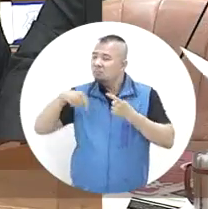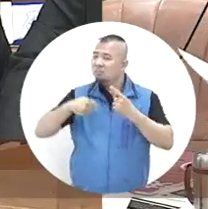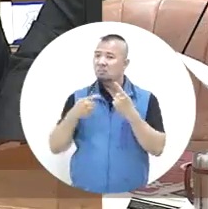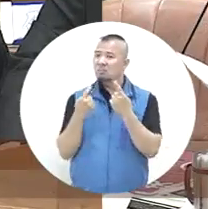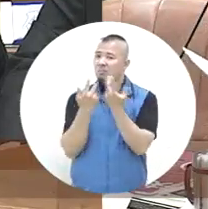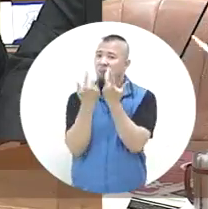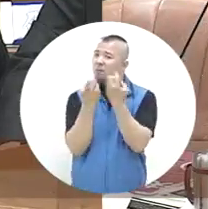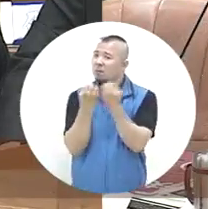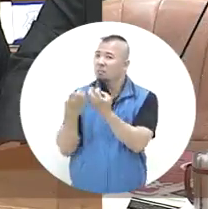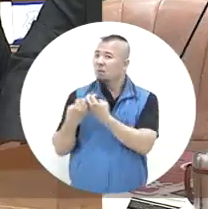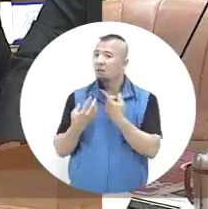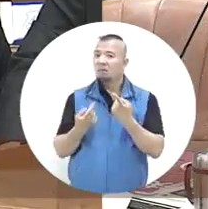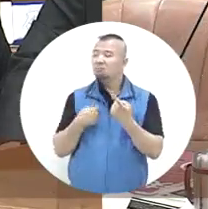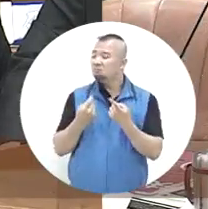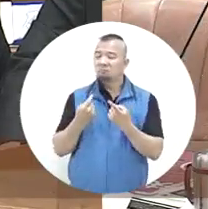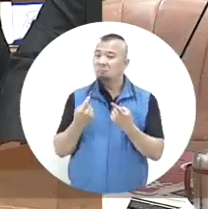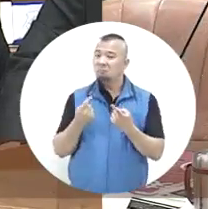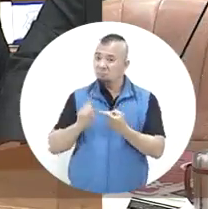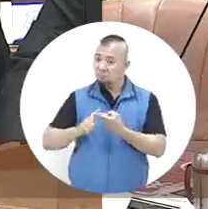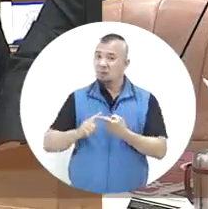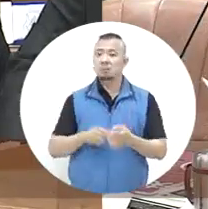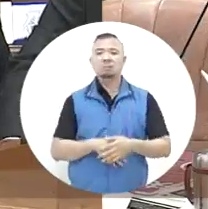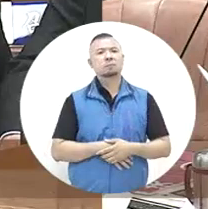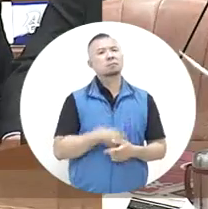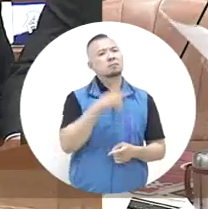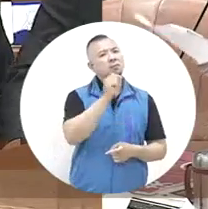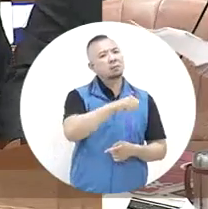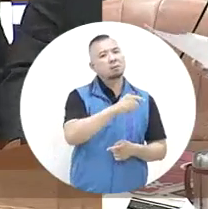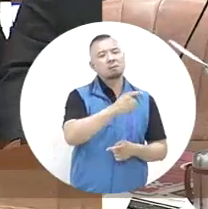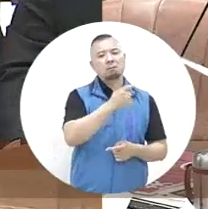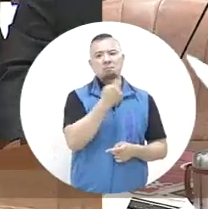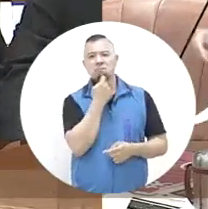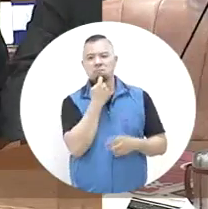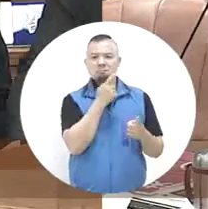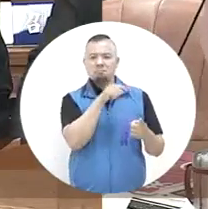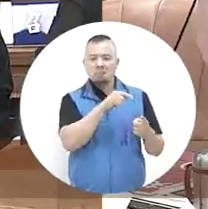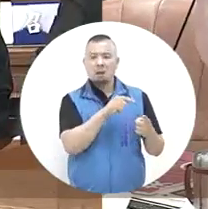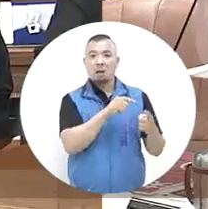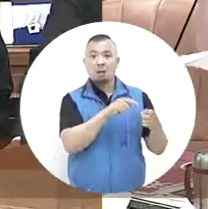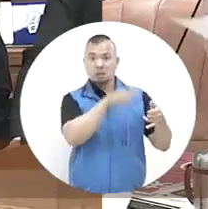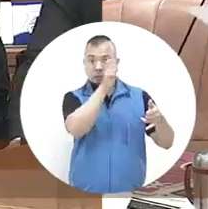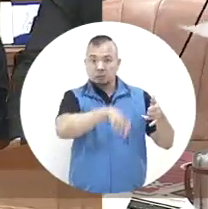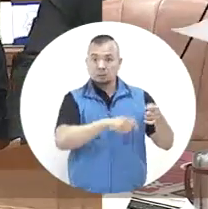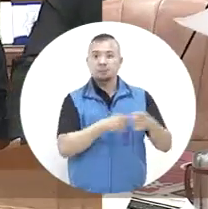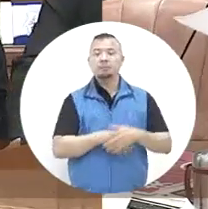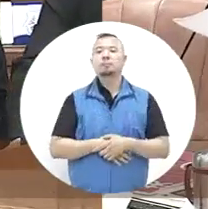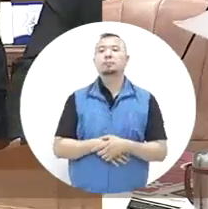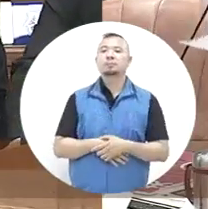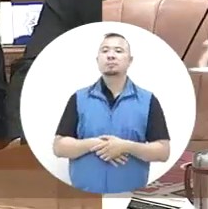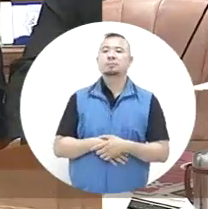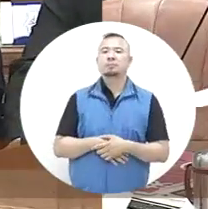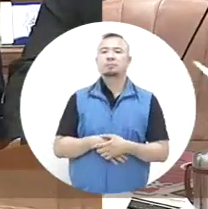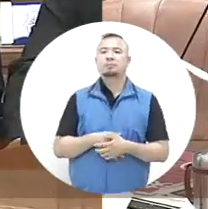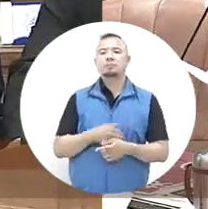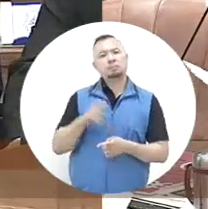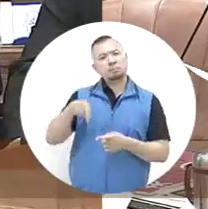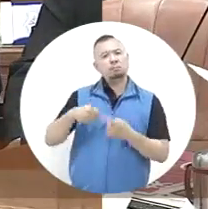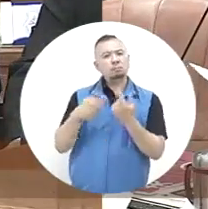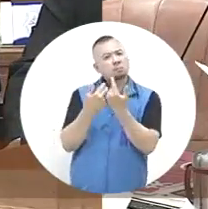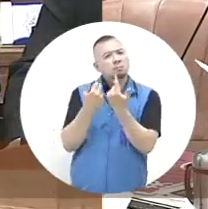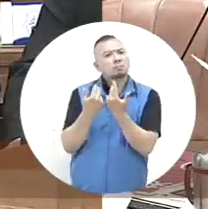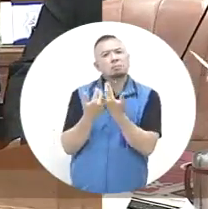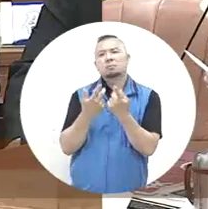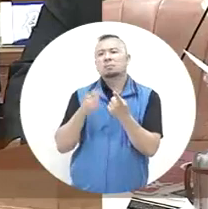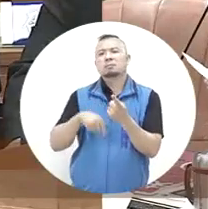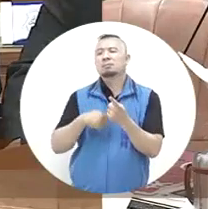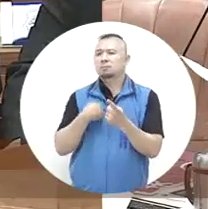吗？ 虽然他一个嫌犯投案，他想要把这个案子结束掉，可是我们 沾 坡的行动抓了28 个人。我们